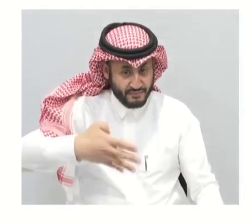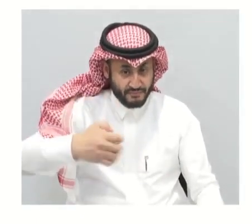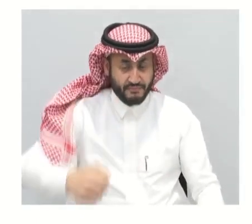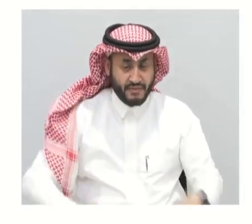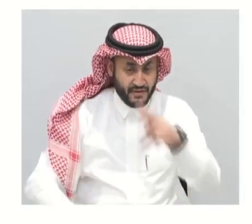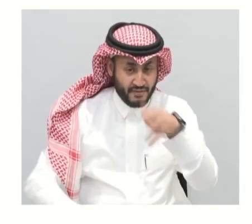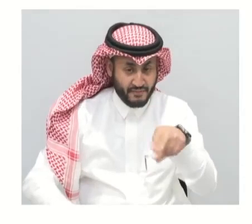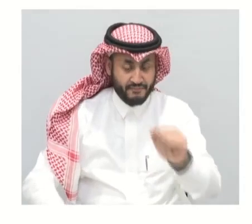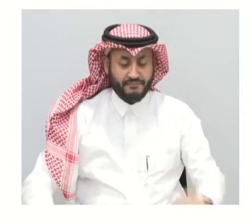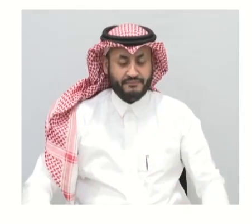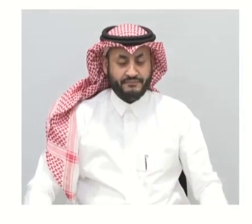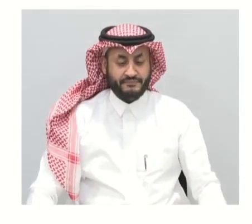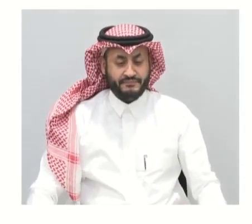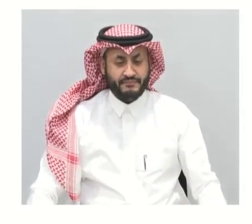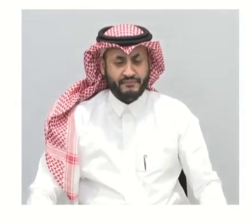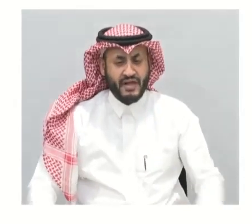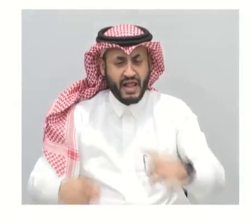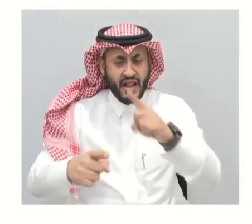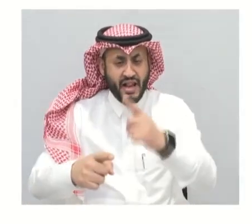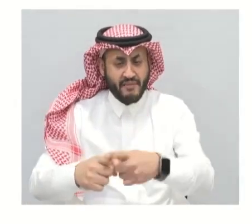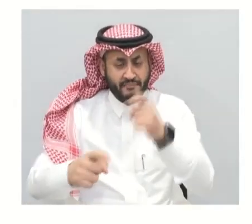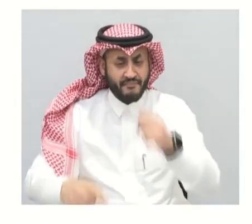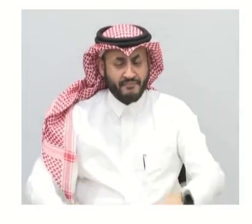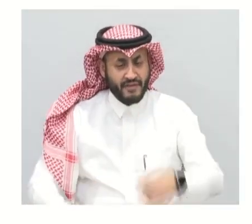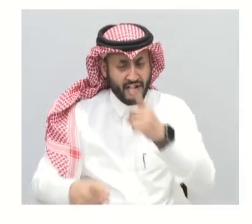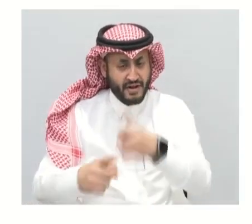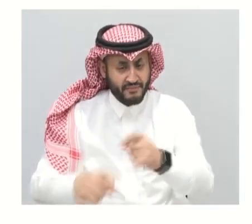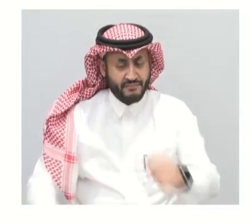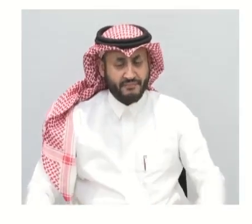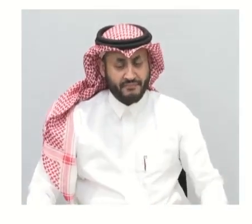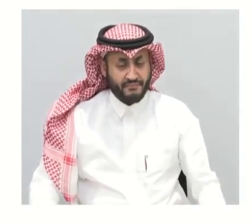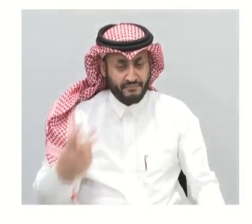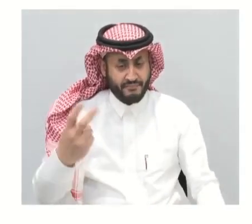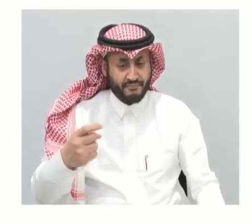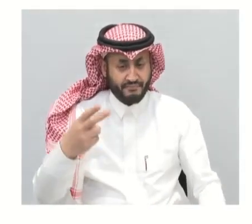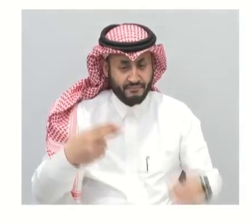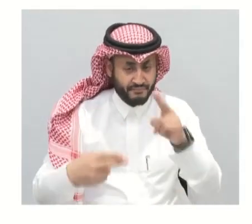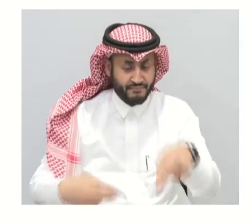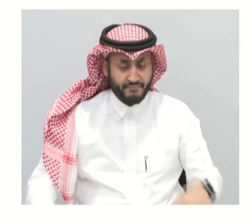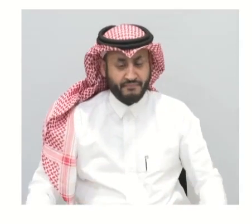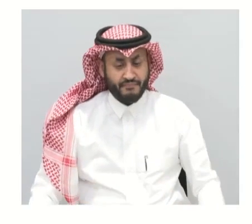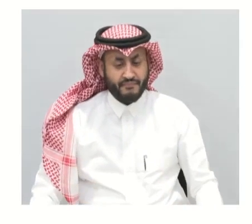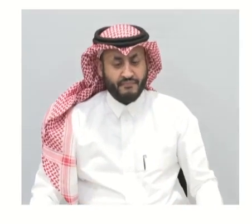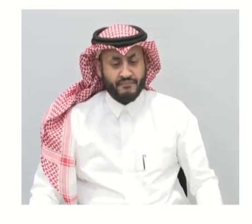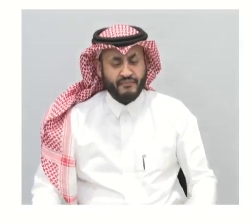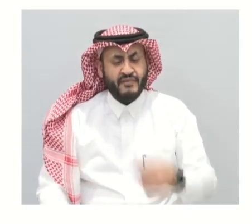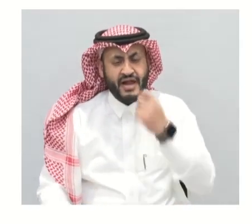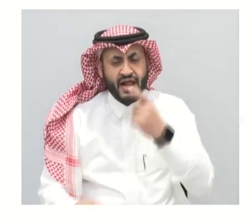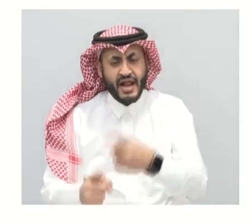46% الزجاج رائع اثنان في المئه مواد فلزيه